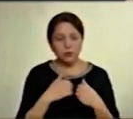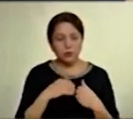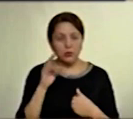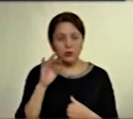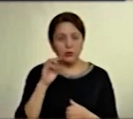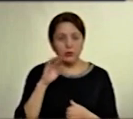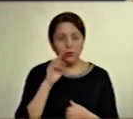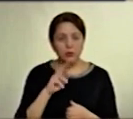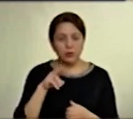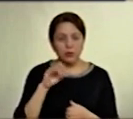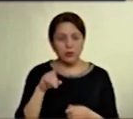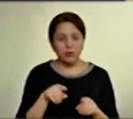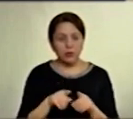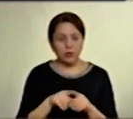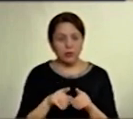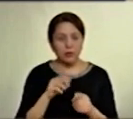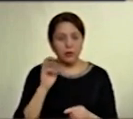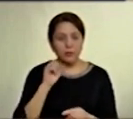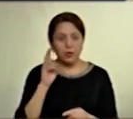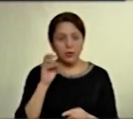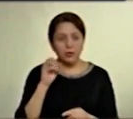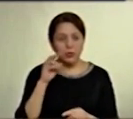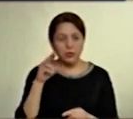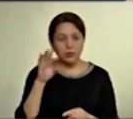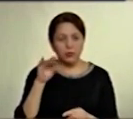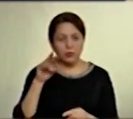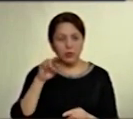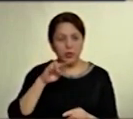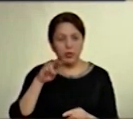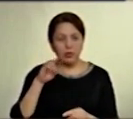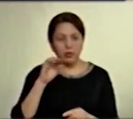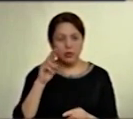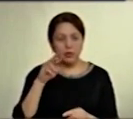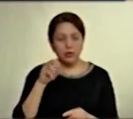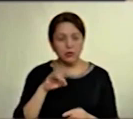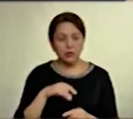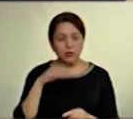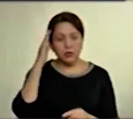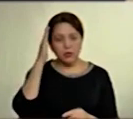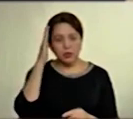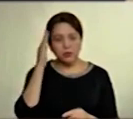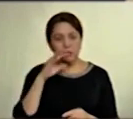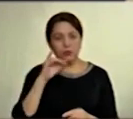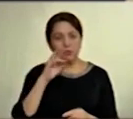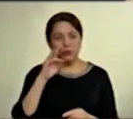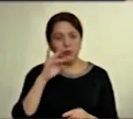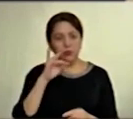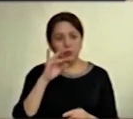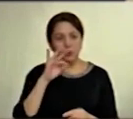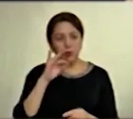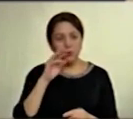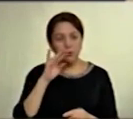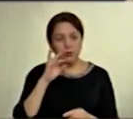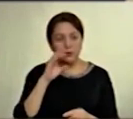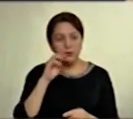demak Makedoniyaning kelajakda ana shu Yunoniston hududlarini bosib olishi mumkinligi haqida